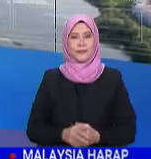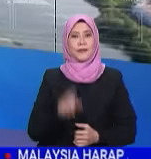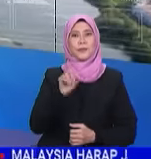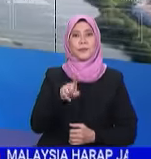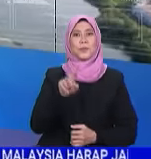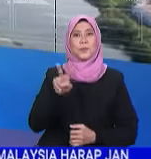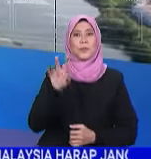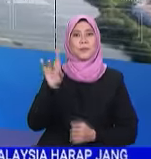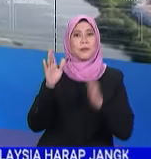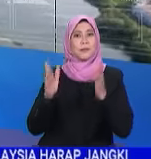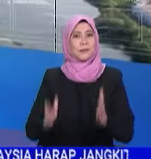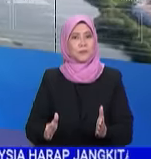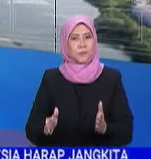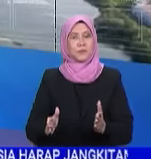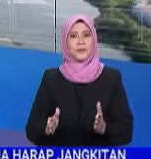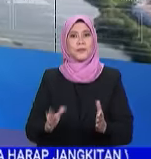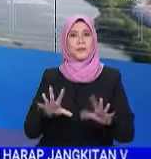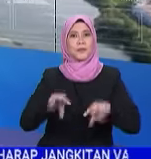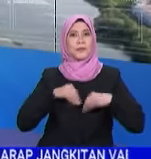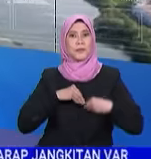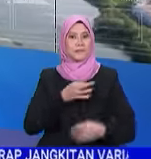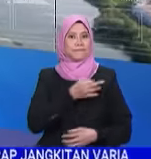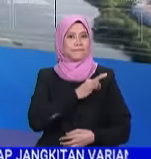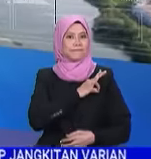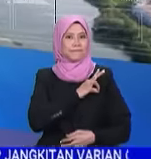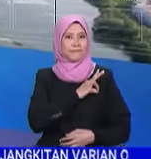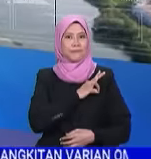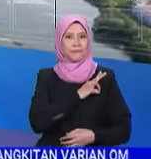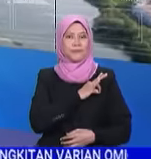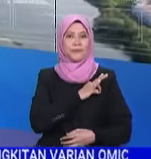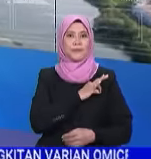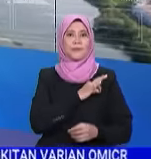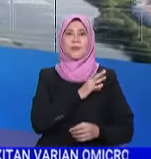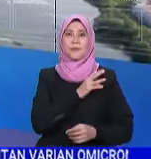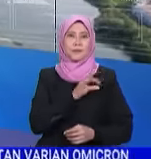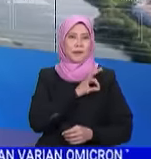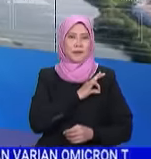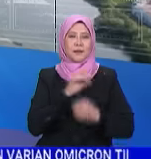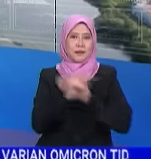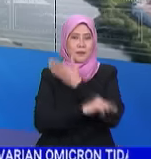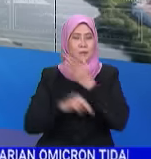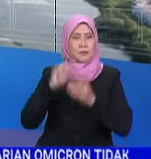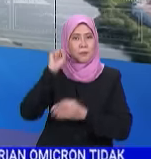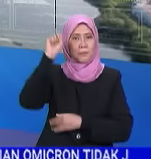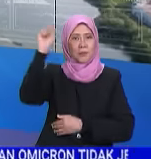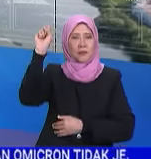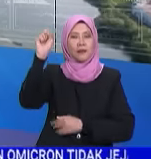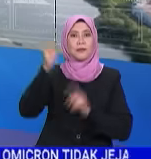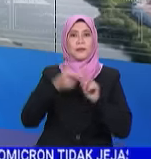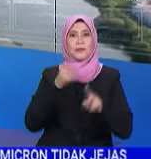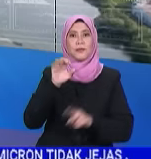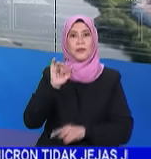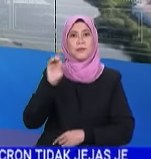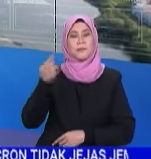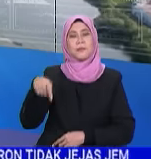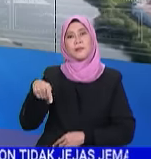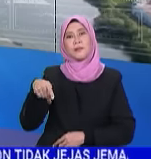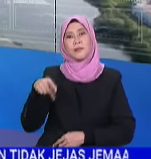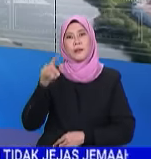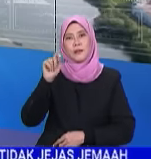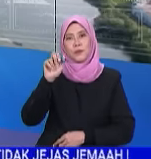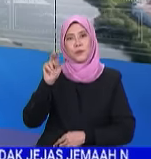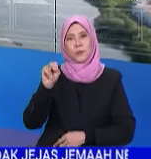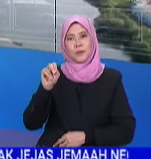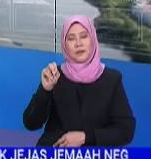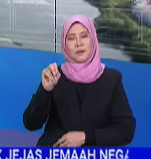128 individu menerima darjah kebesaran bintang dan pingat negeri Sabah oleh yang di-pertuan Negeri Tun Dr Jar